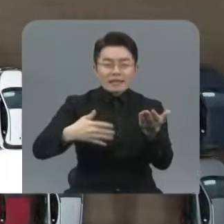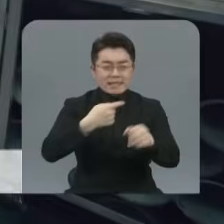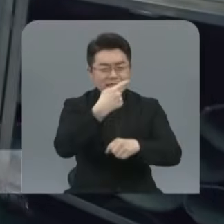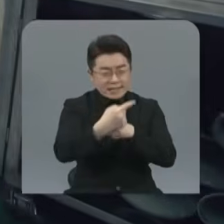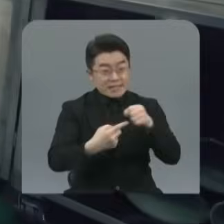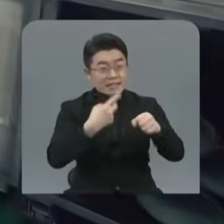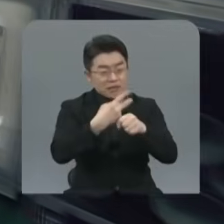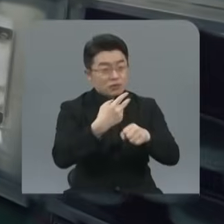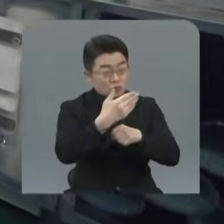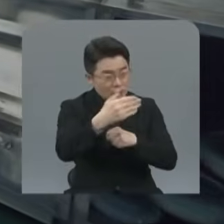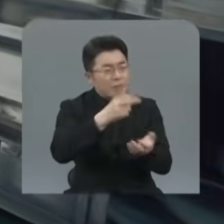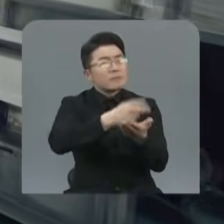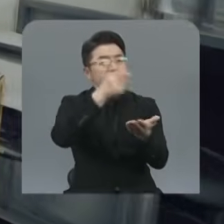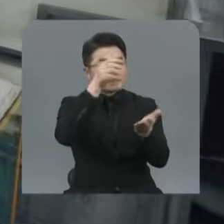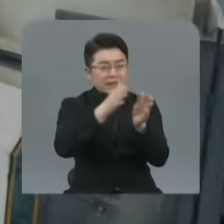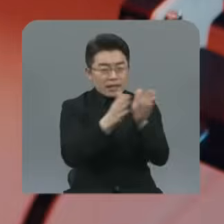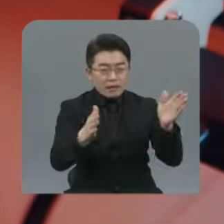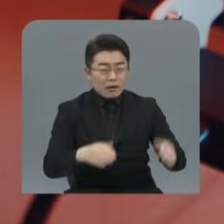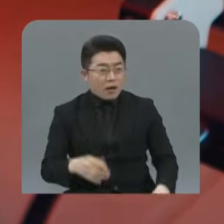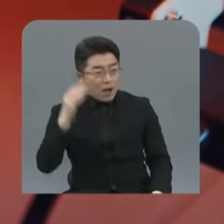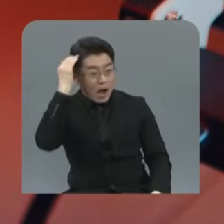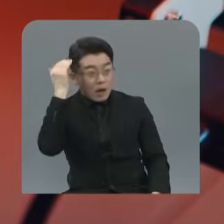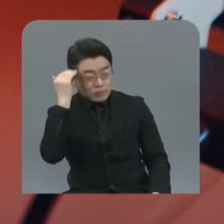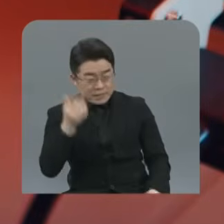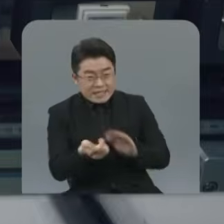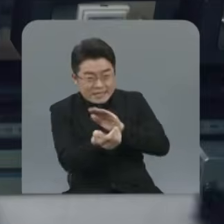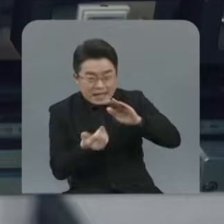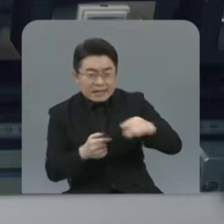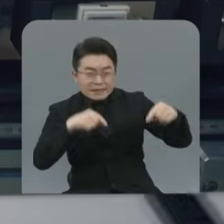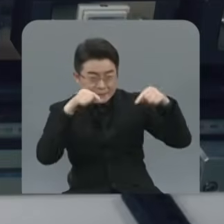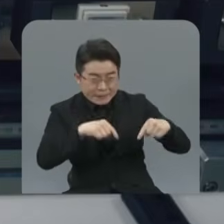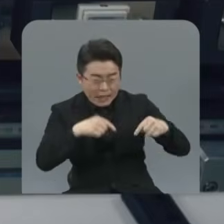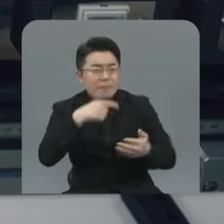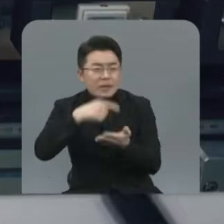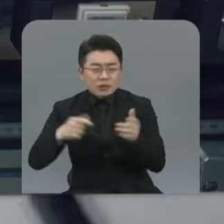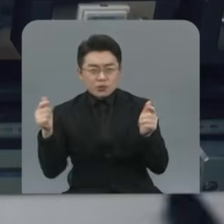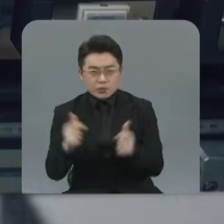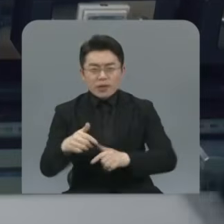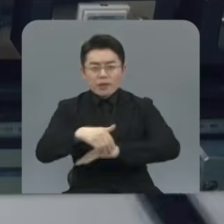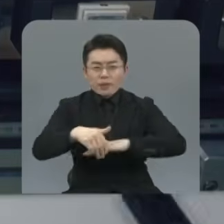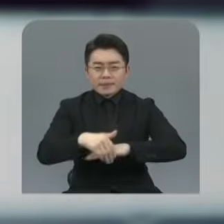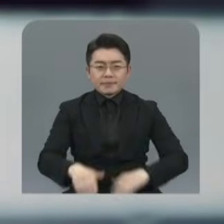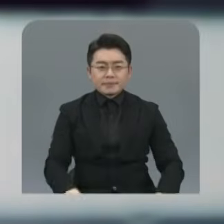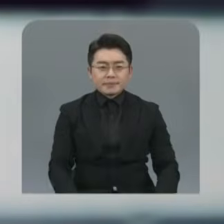협력을 강화해 부정적 영향을 최소화한다는 계획입니다. KBS 뉴스 성민수입니다.